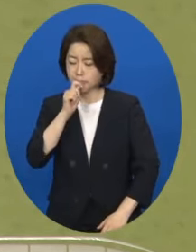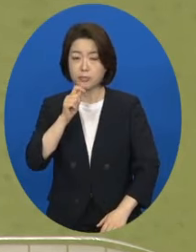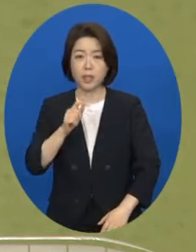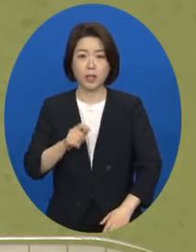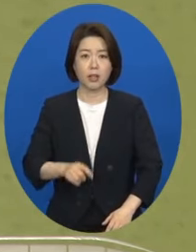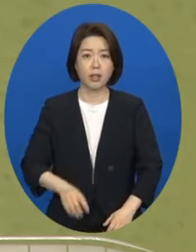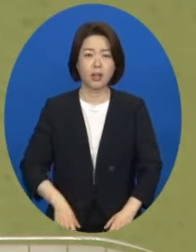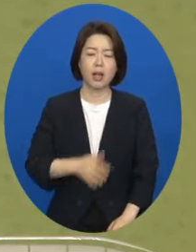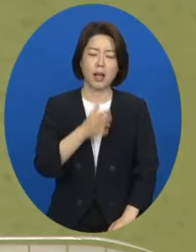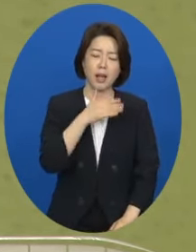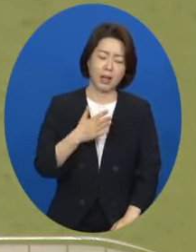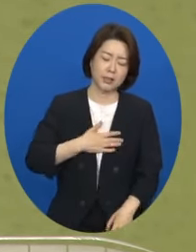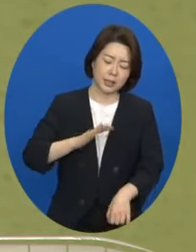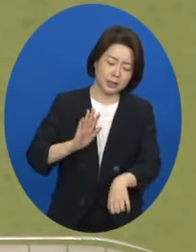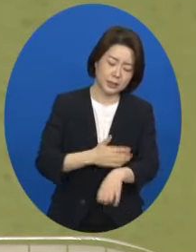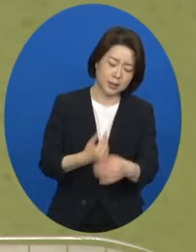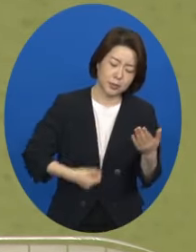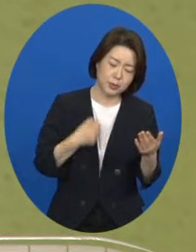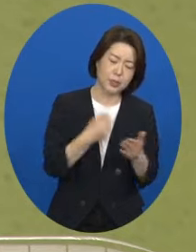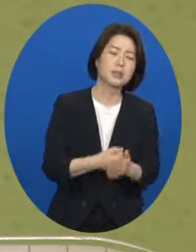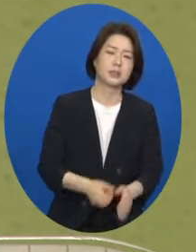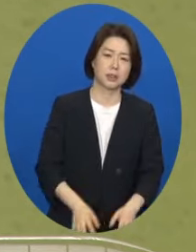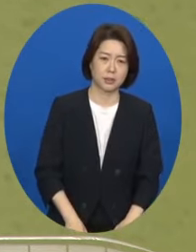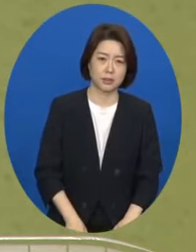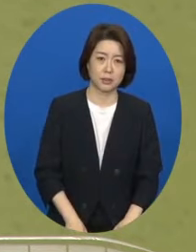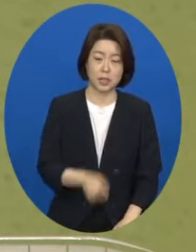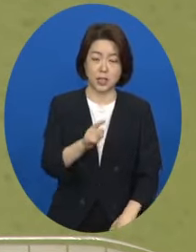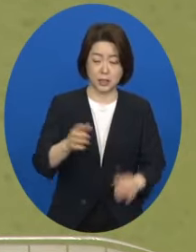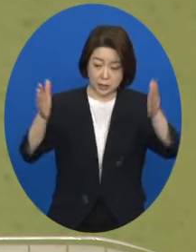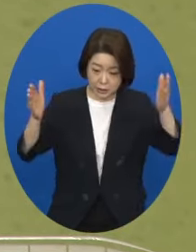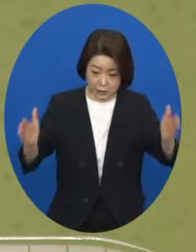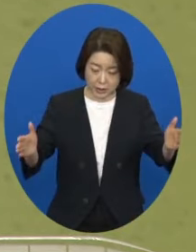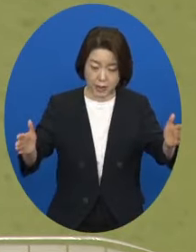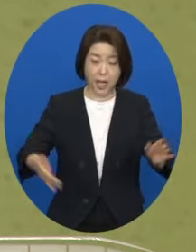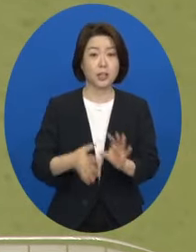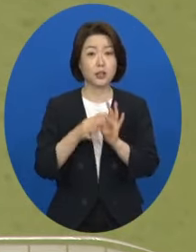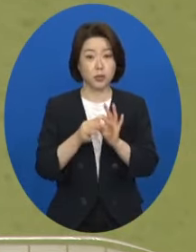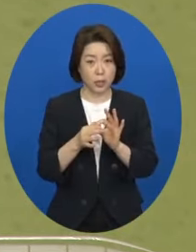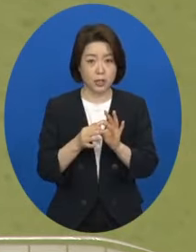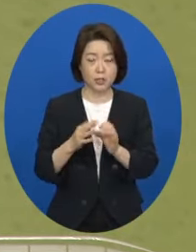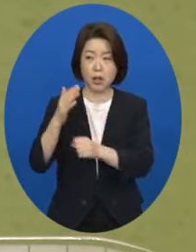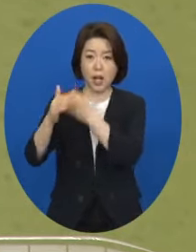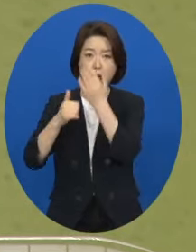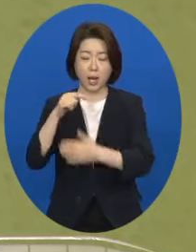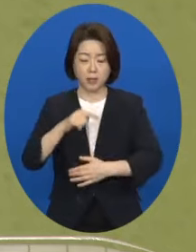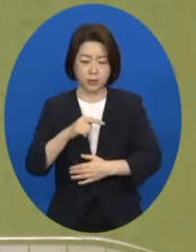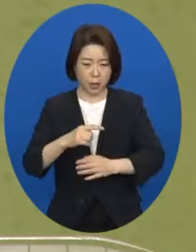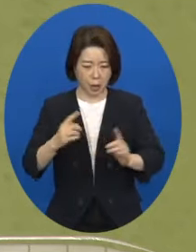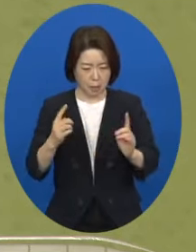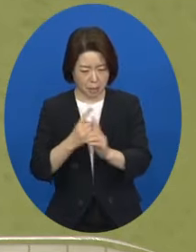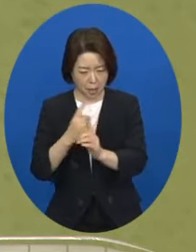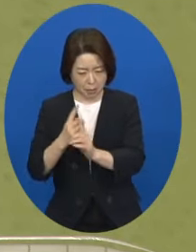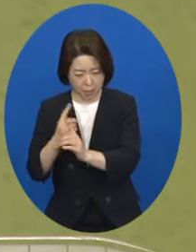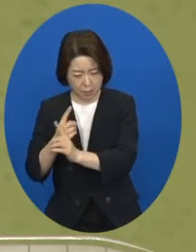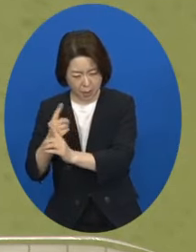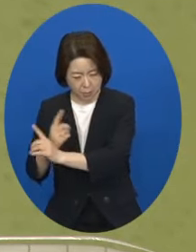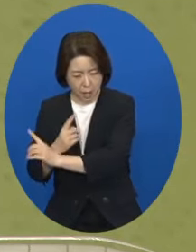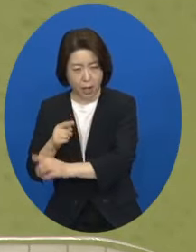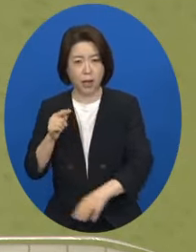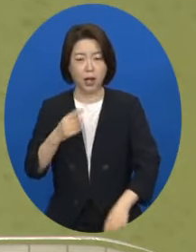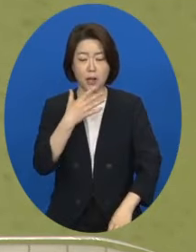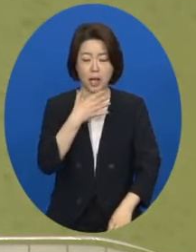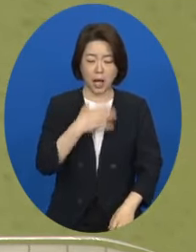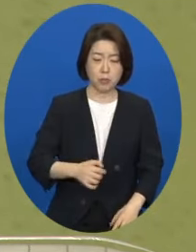아, 내가 잘못된 결정을 내렸구나. 그러니까 그 기간을 통해서도 하나님 것을 바꾸셔서 아브라함의 믿음이